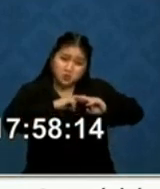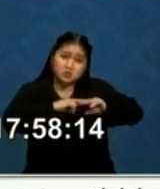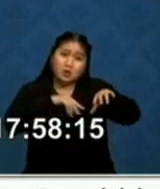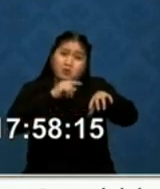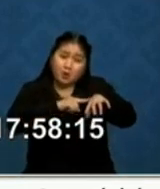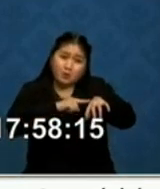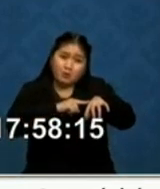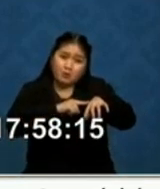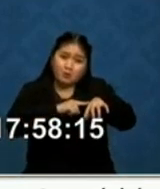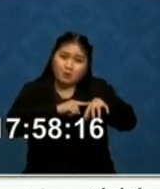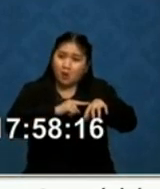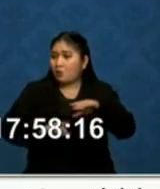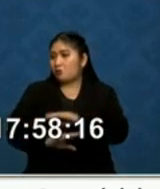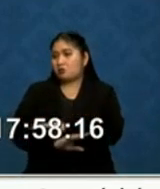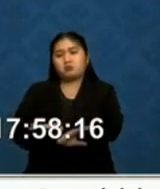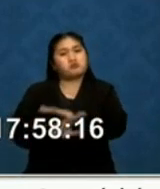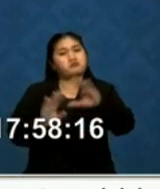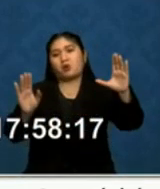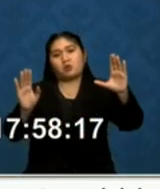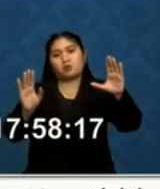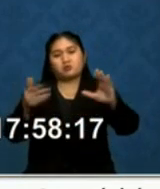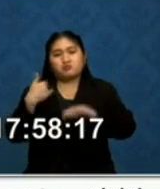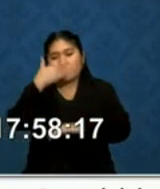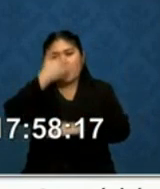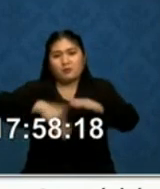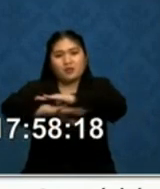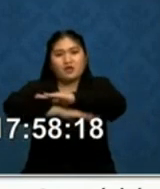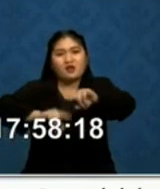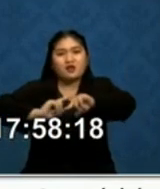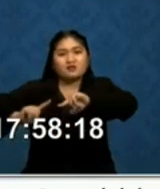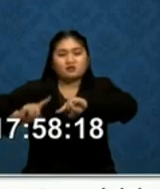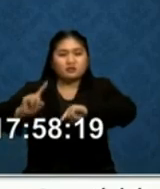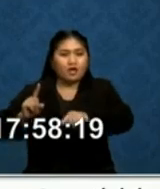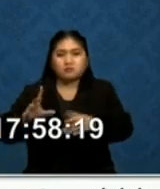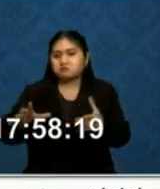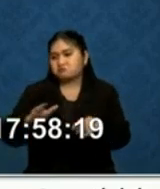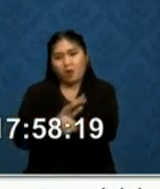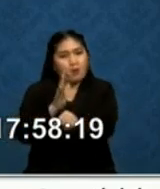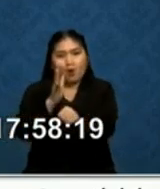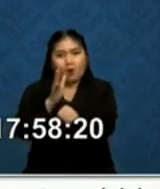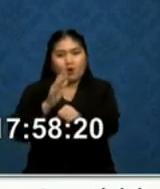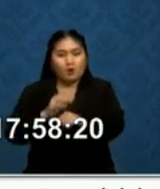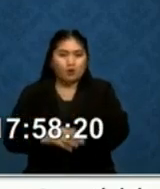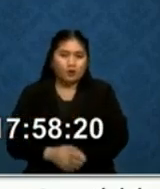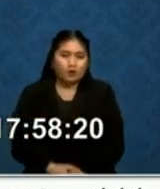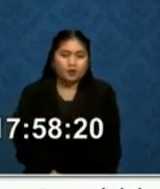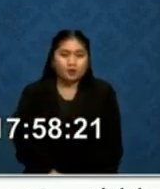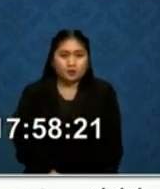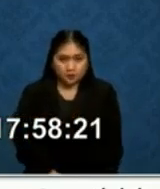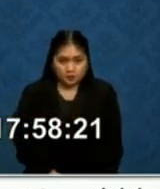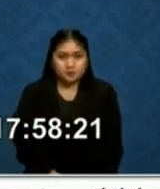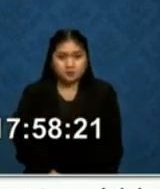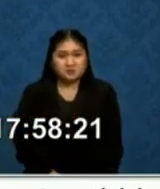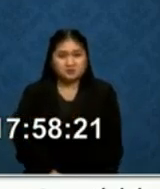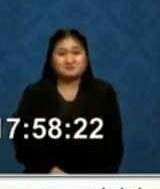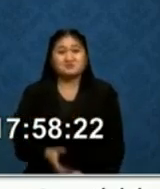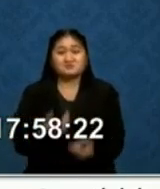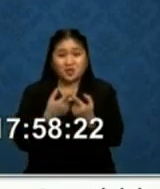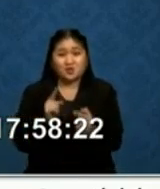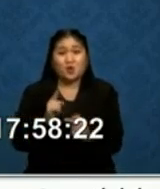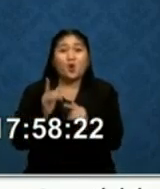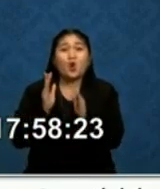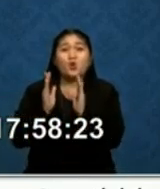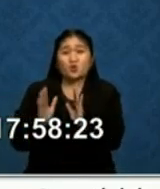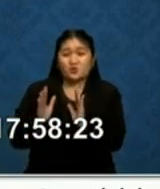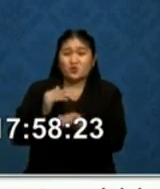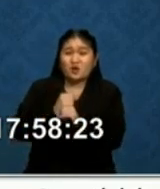ะถูกยกฟ้องหรือถูก dismiss เพราะพยานหลักฐานไม่เพียงพอค่ะท่านประธานส่วนผู้ถูกกระทำนะคะส่